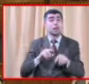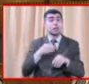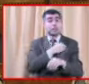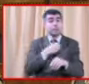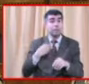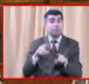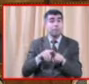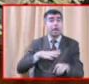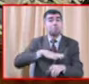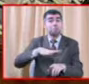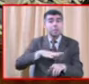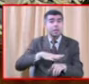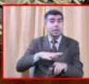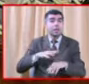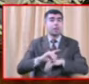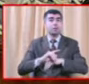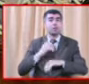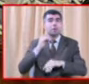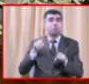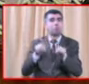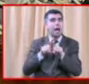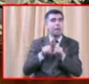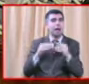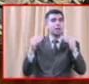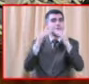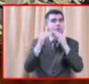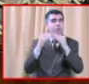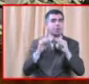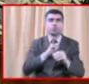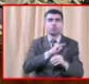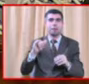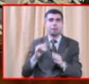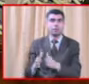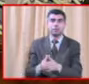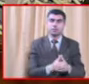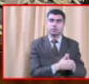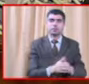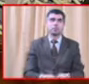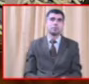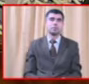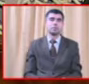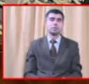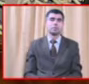المدن عندهم مشكل. كلمه احد السيده النائبه. تفضلي.